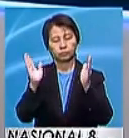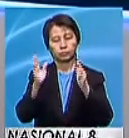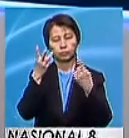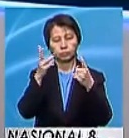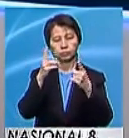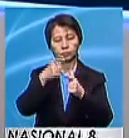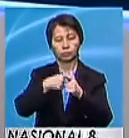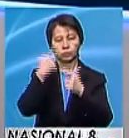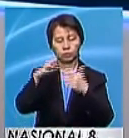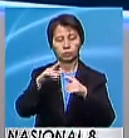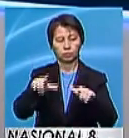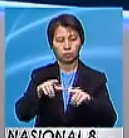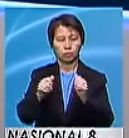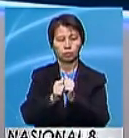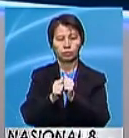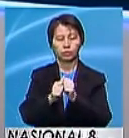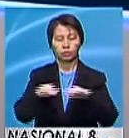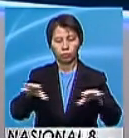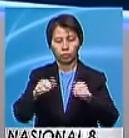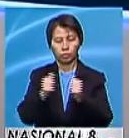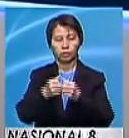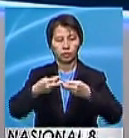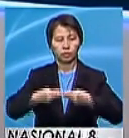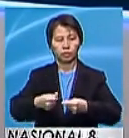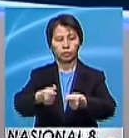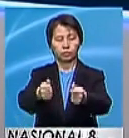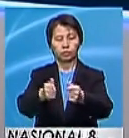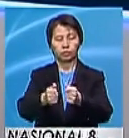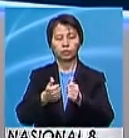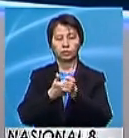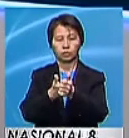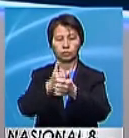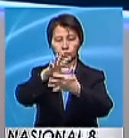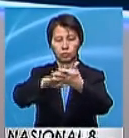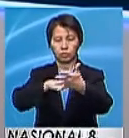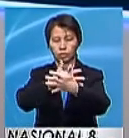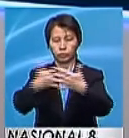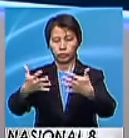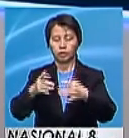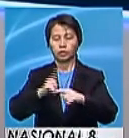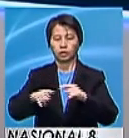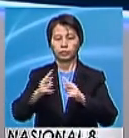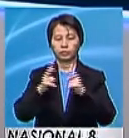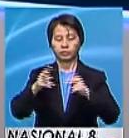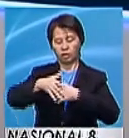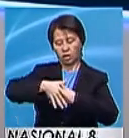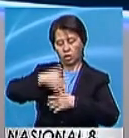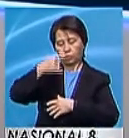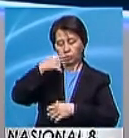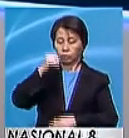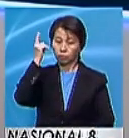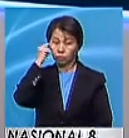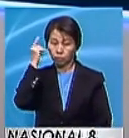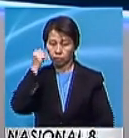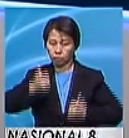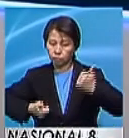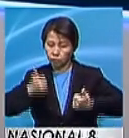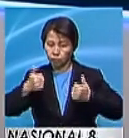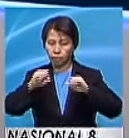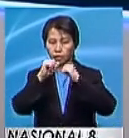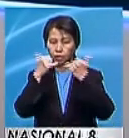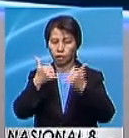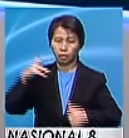bulan pelaksananya berjalan lancar mengikut jadual. Bagaimanapun masih terlalu awal untuk mengetahui sama ada